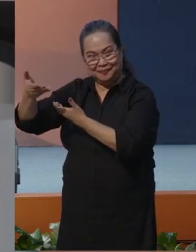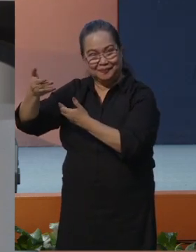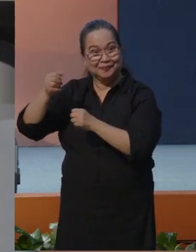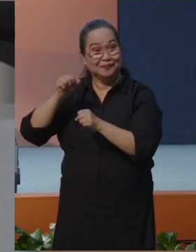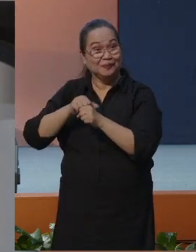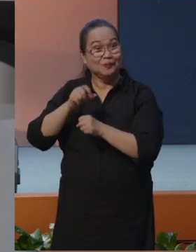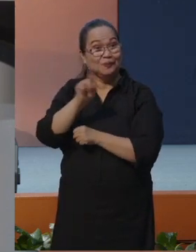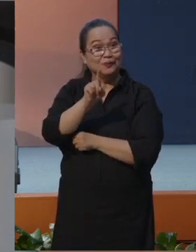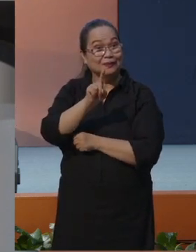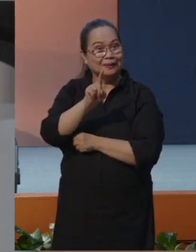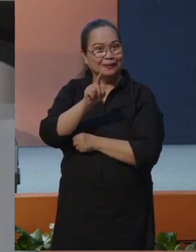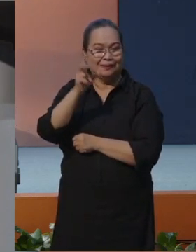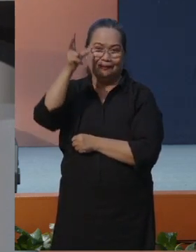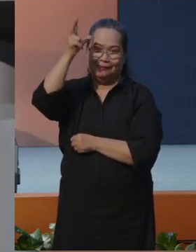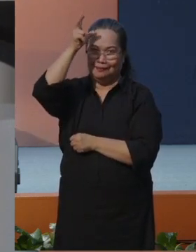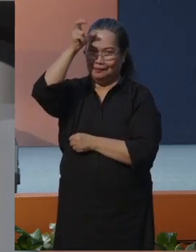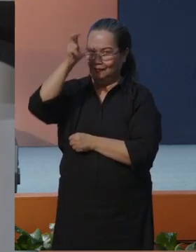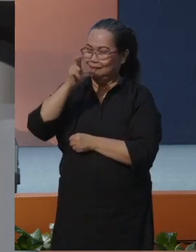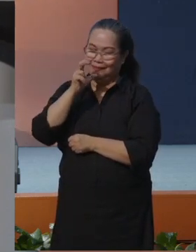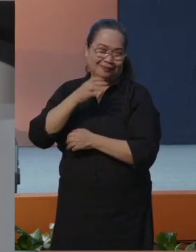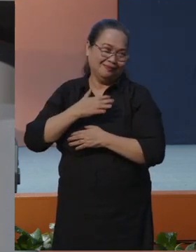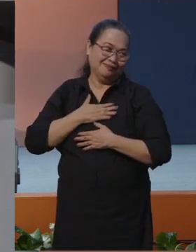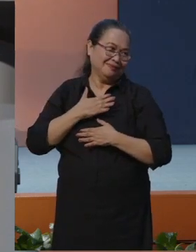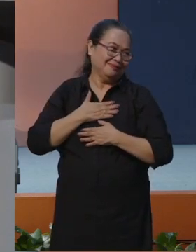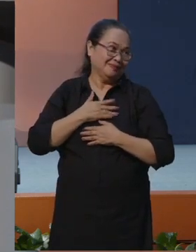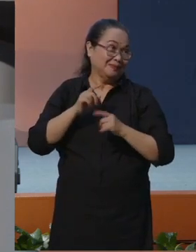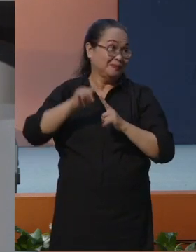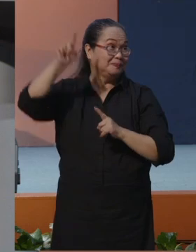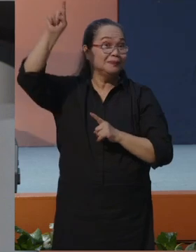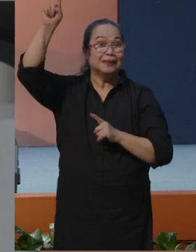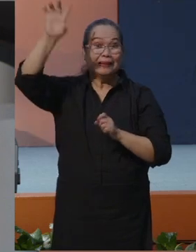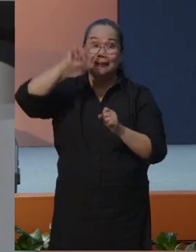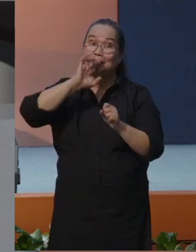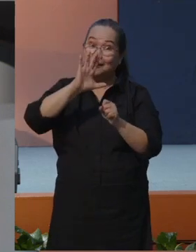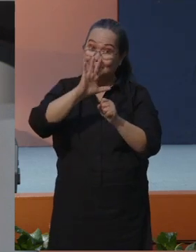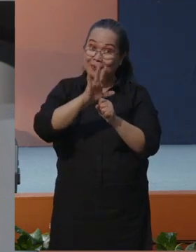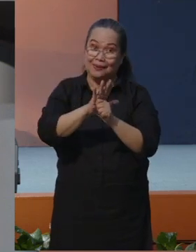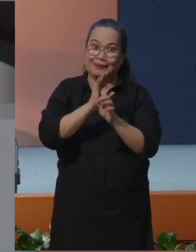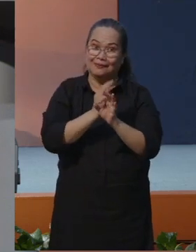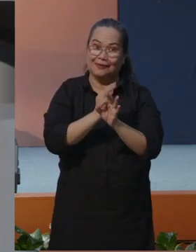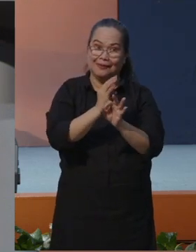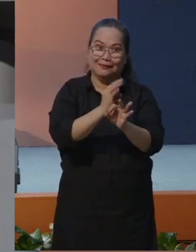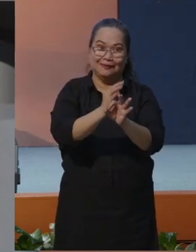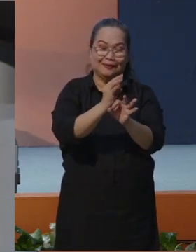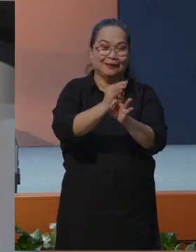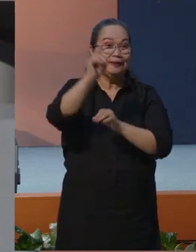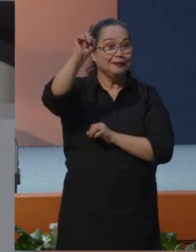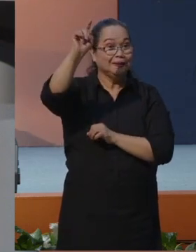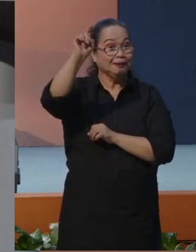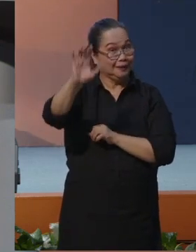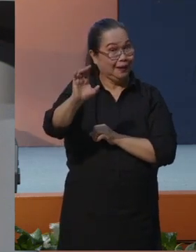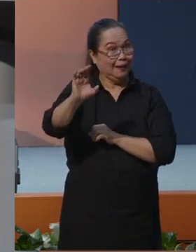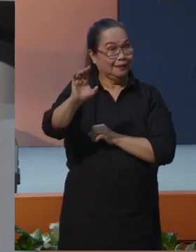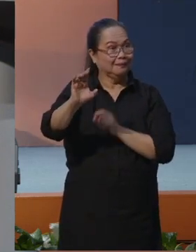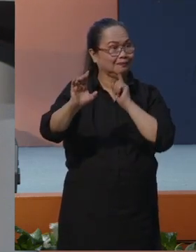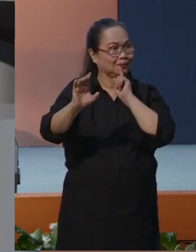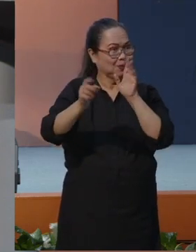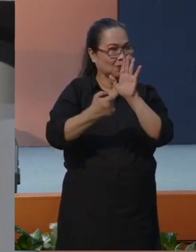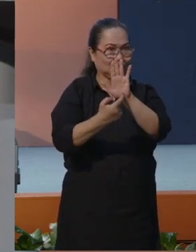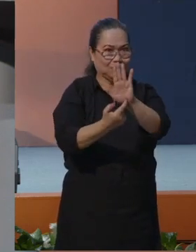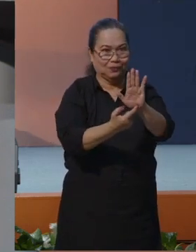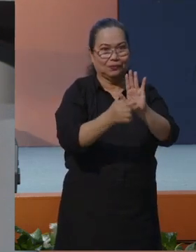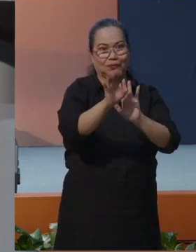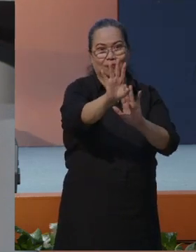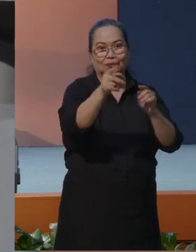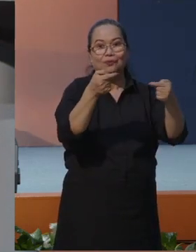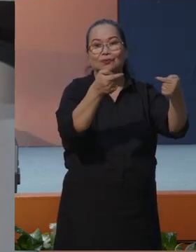kaaway. Ngunit tapat ang ating Diyos sa kanyang mga pangako. Tapat ang ating Diyos sa kanyang